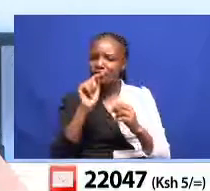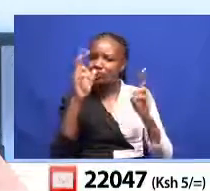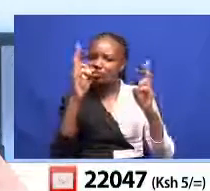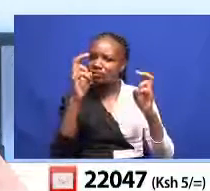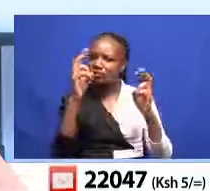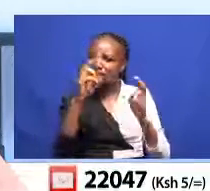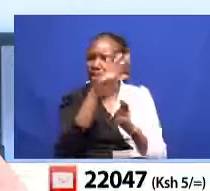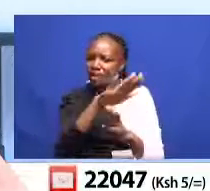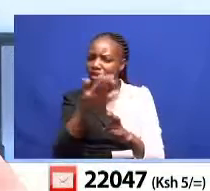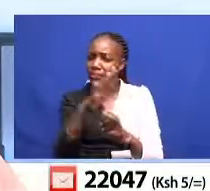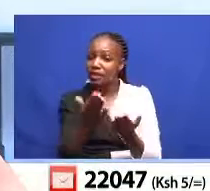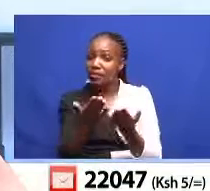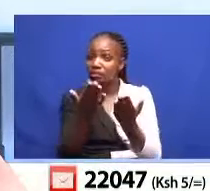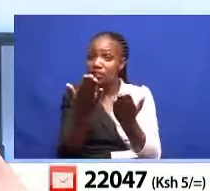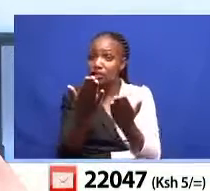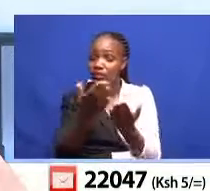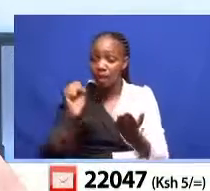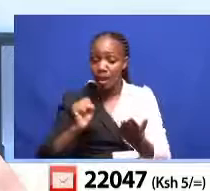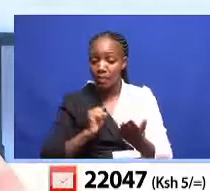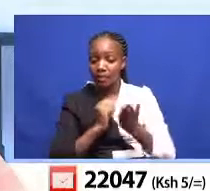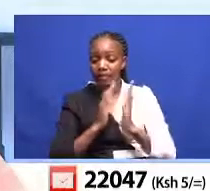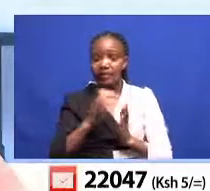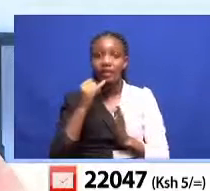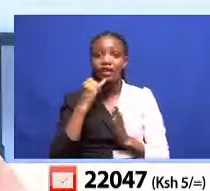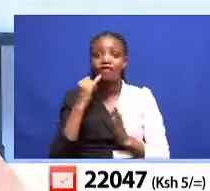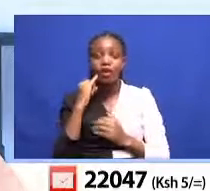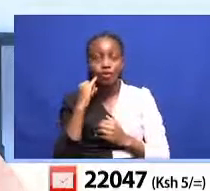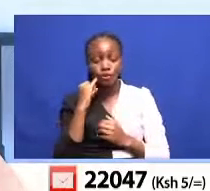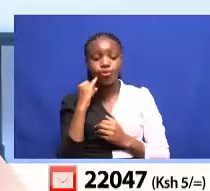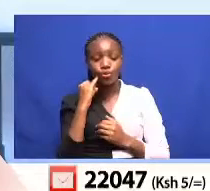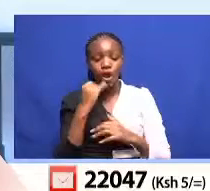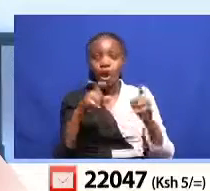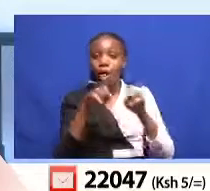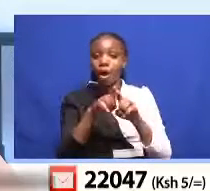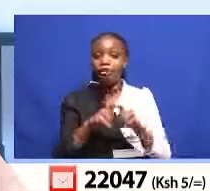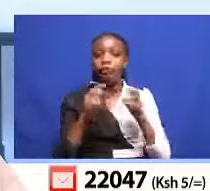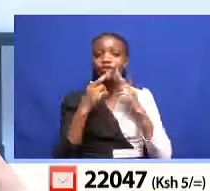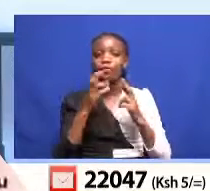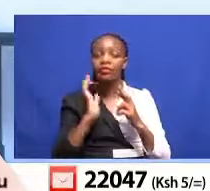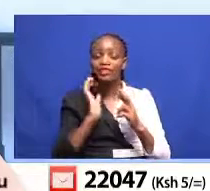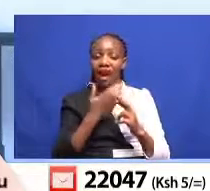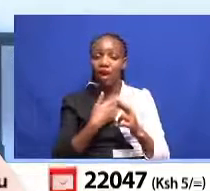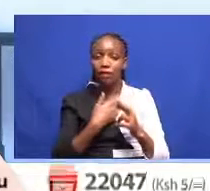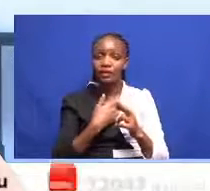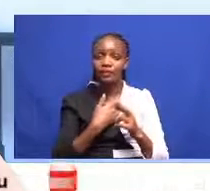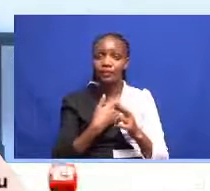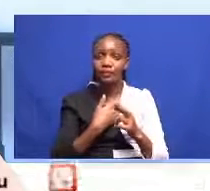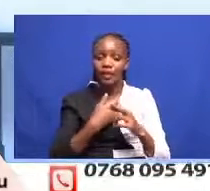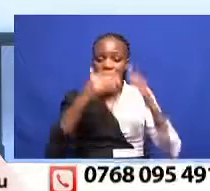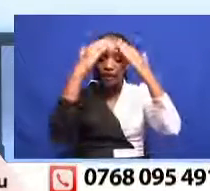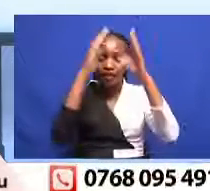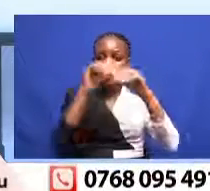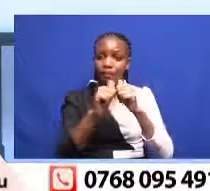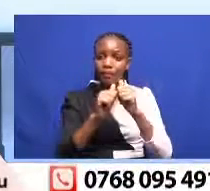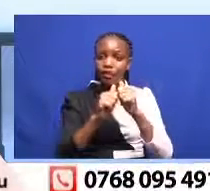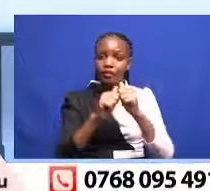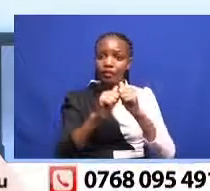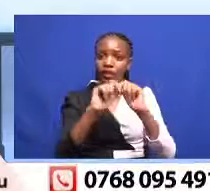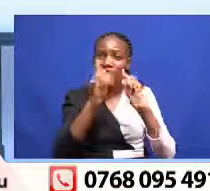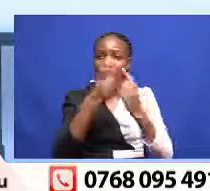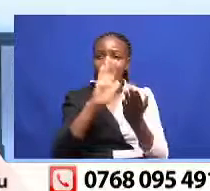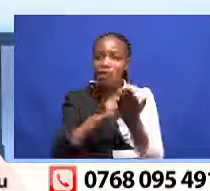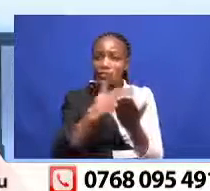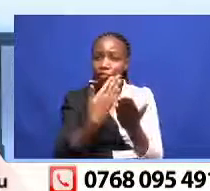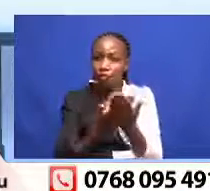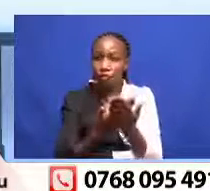bungeni umewasilishwa na seneta wa Nakuru Susan Kihika. Mwanahabari wetu David Mothoka anaangazia baadhi ya